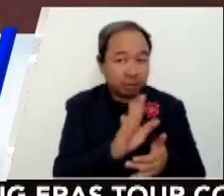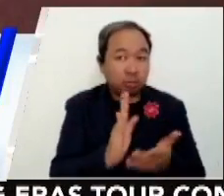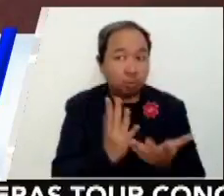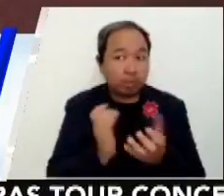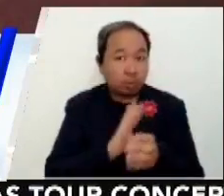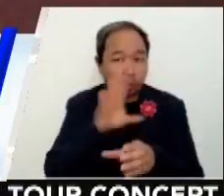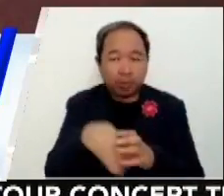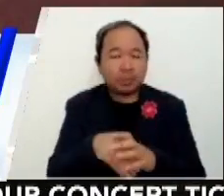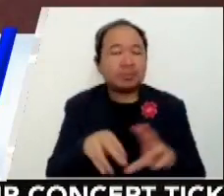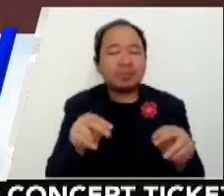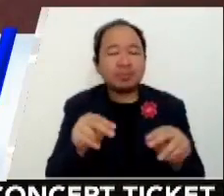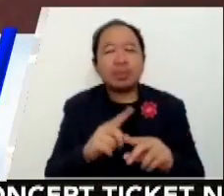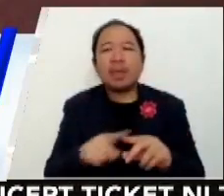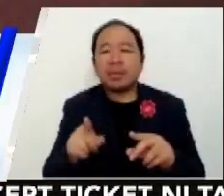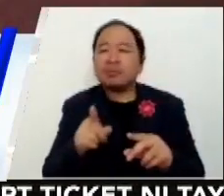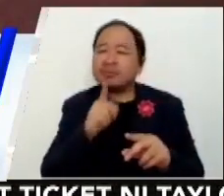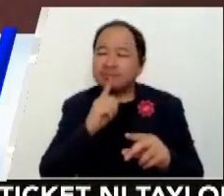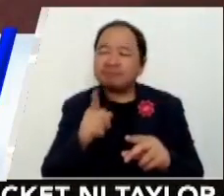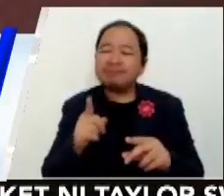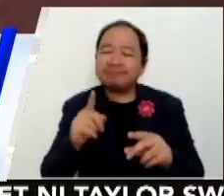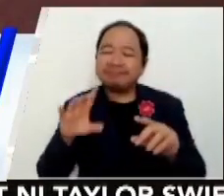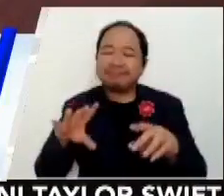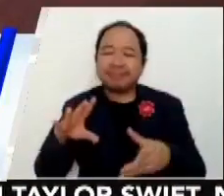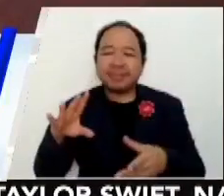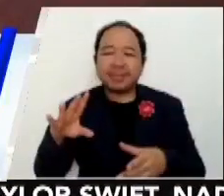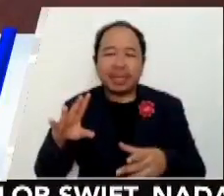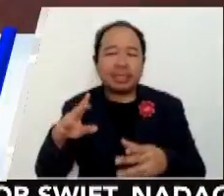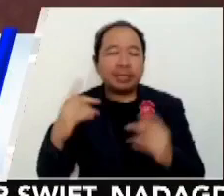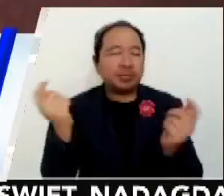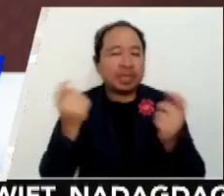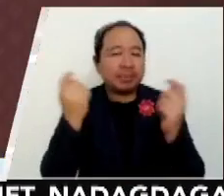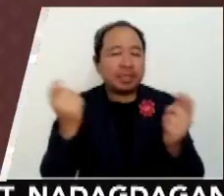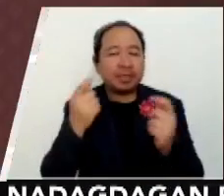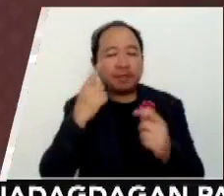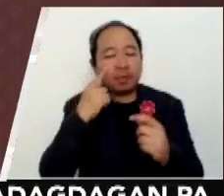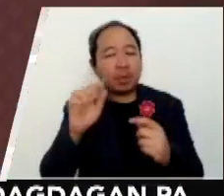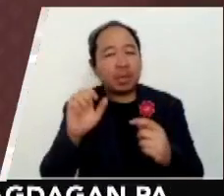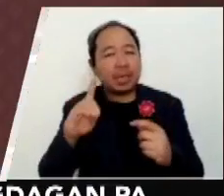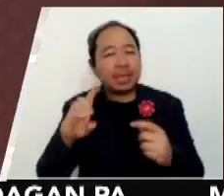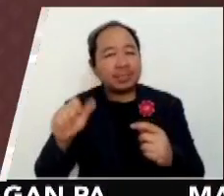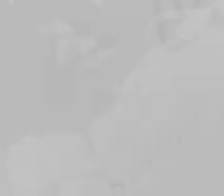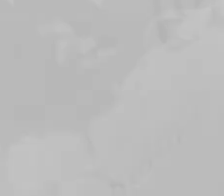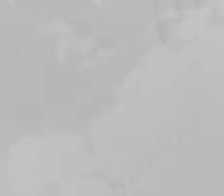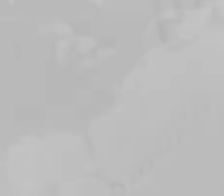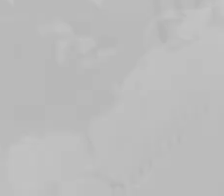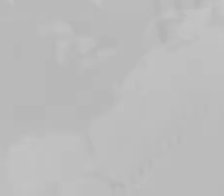mapayapa naman anila ang paggunita sa anibersaryo ng EDSA People Power.